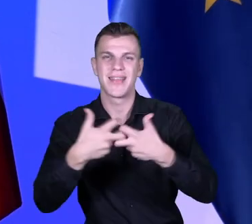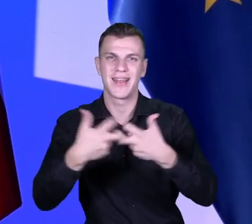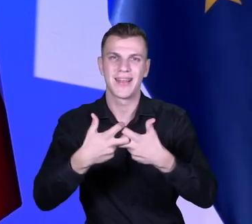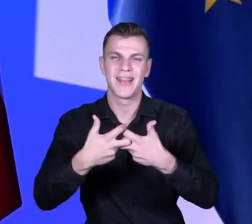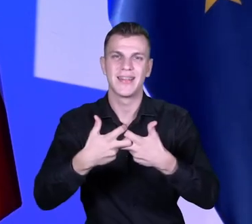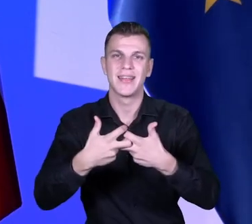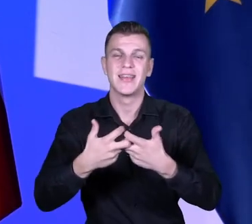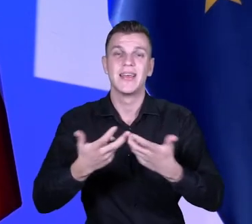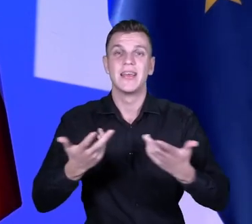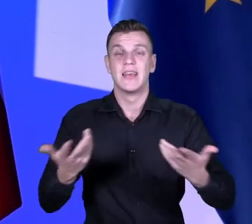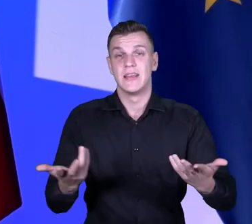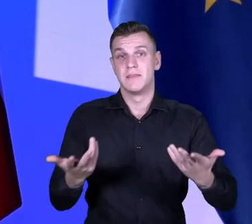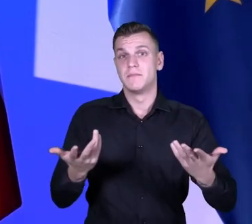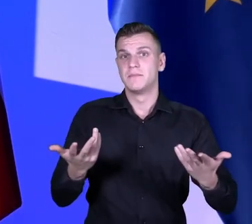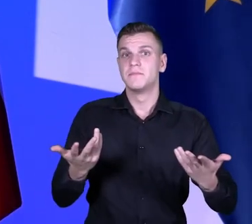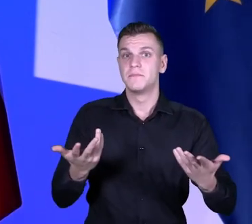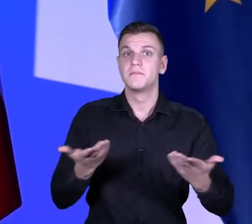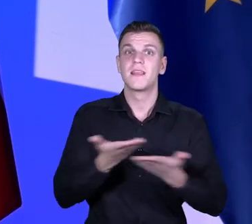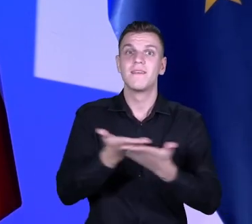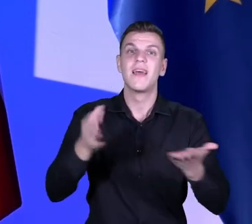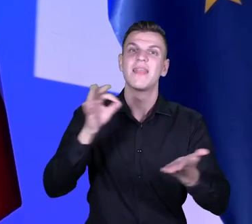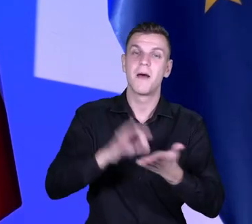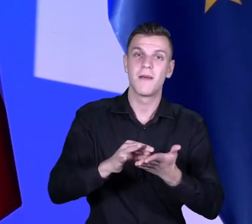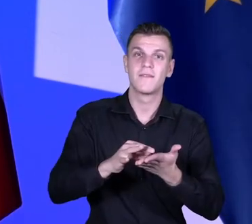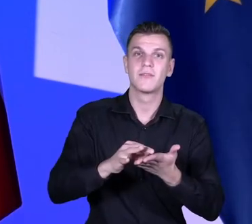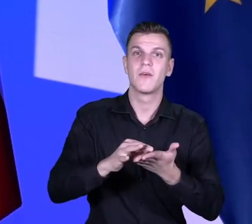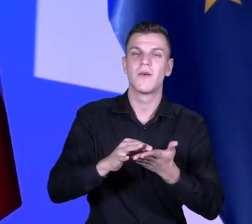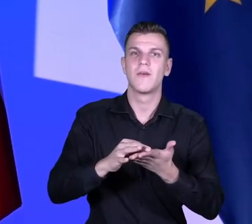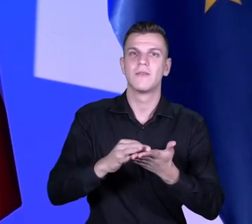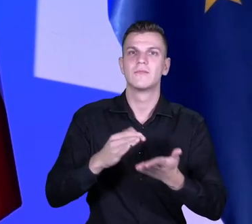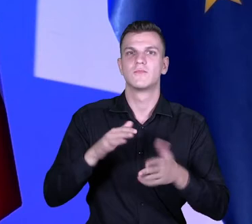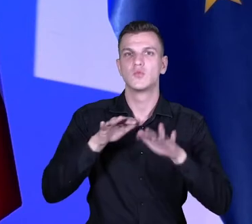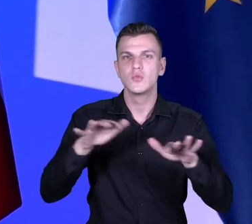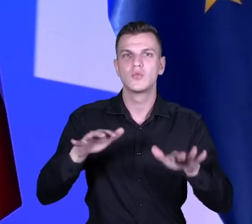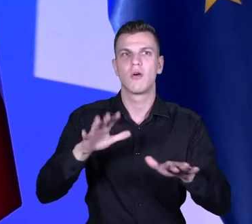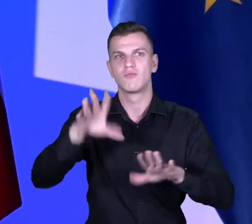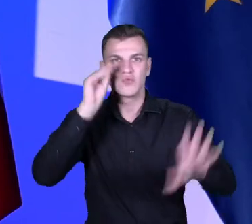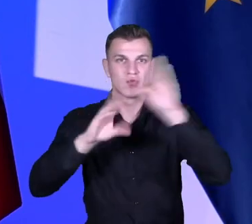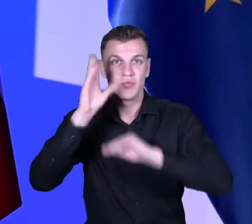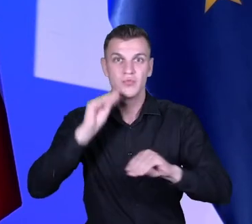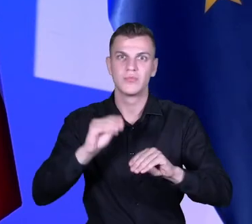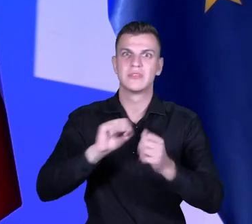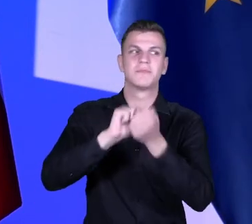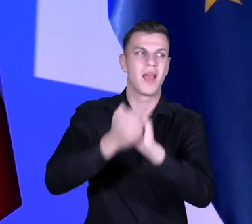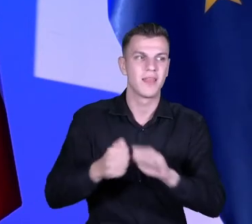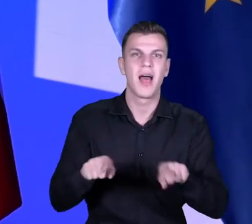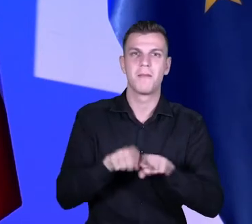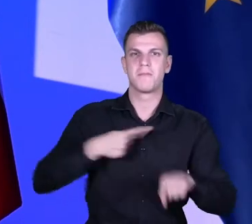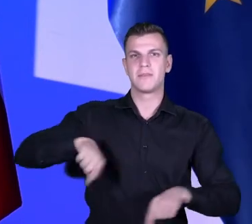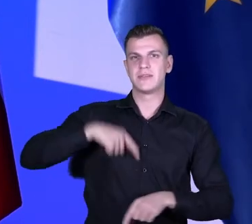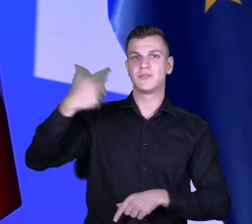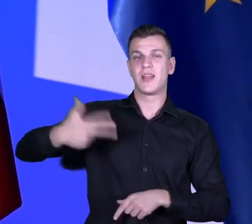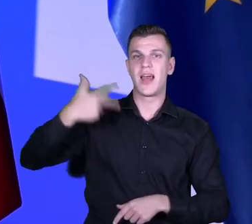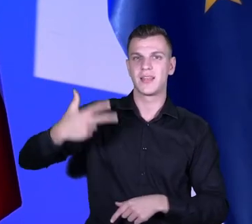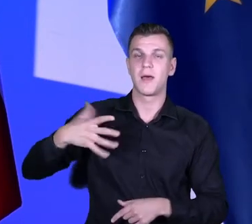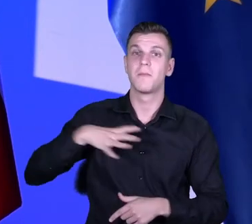dla Państwa ten dzień był na tyle tak inspirujący, jak dla nas te 3 lata. Staraliśmy się zmieścić jak najwięcej tego, czym się